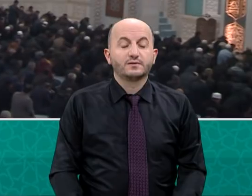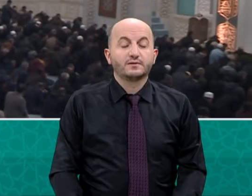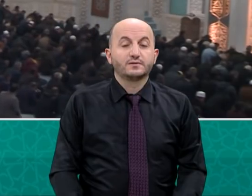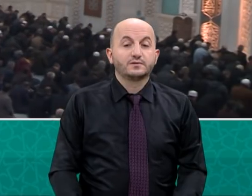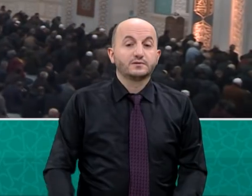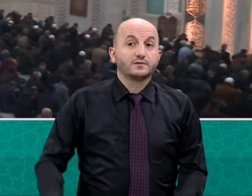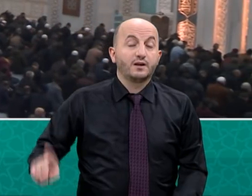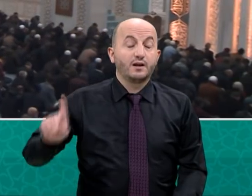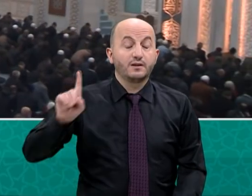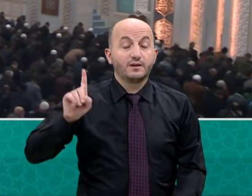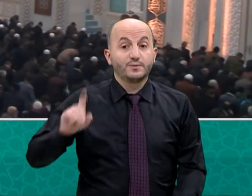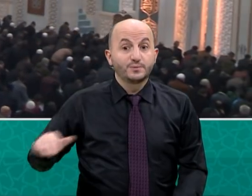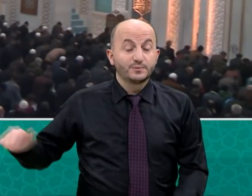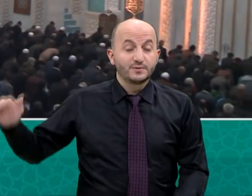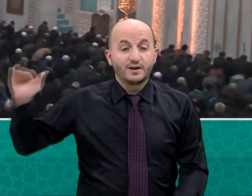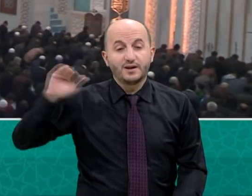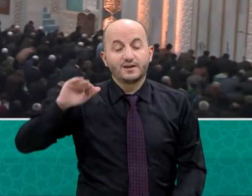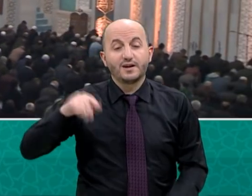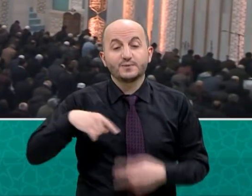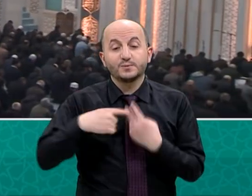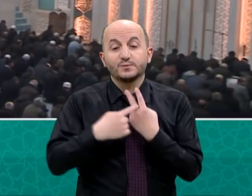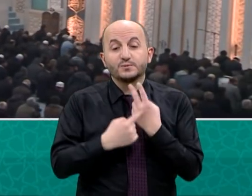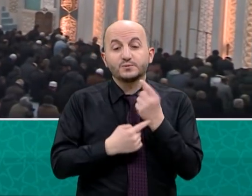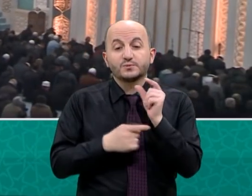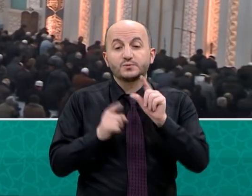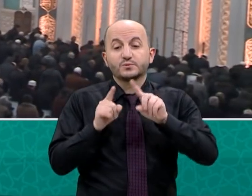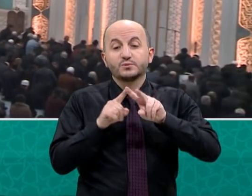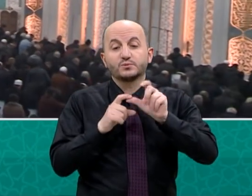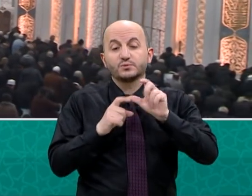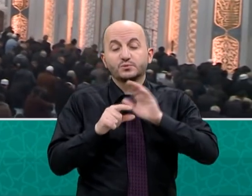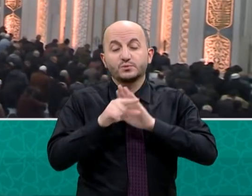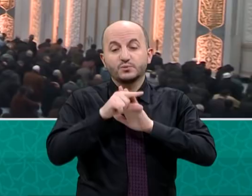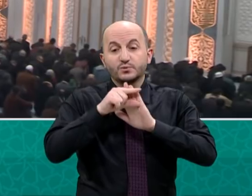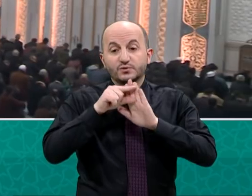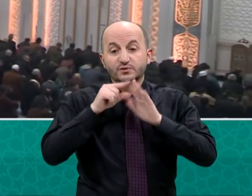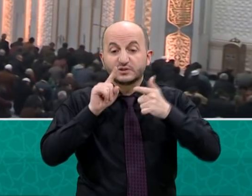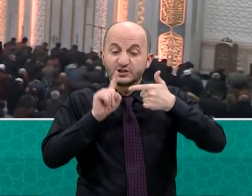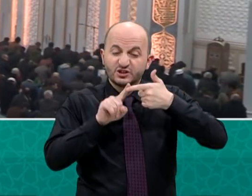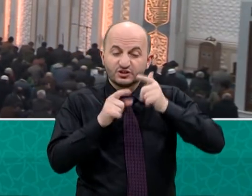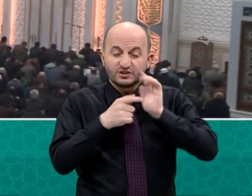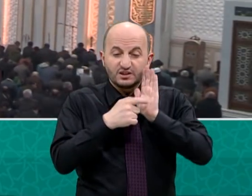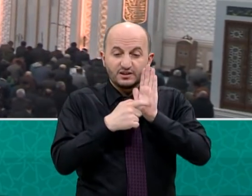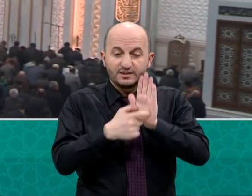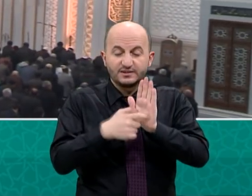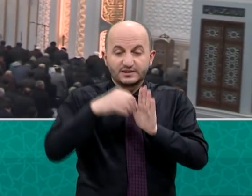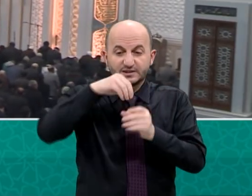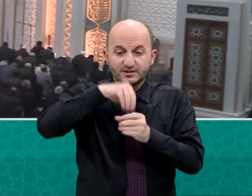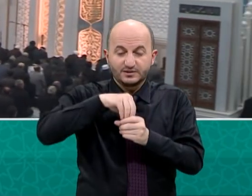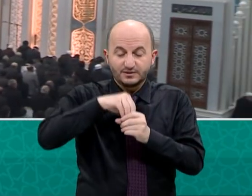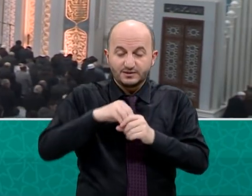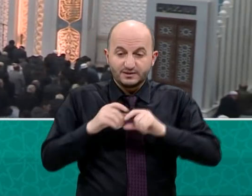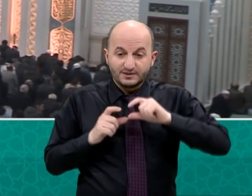Cenab-ı Hak Yunus suresinin 2. ayeti kerimesinde bu sıdk kelimesini